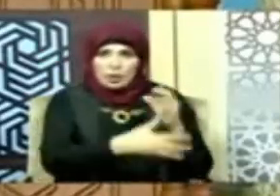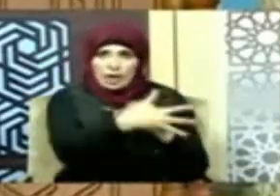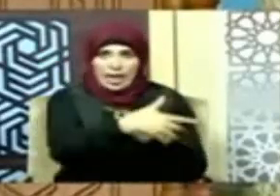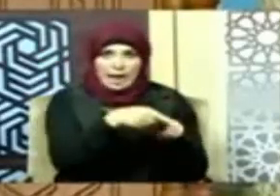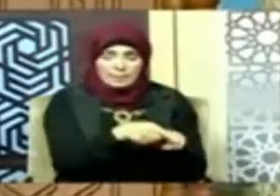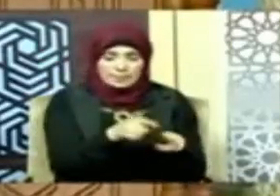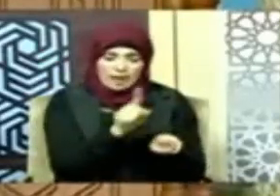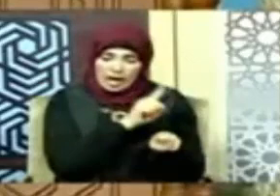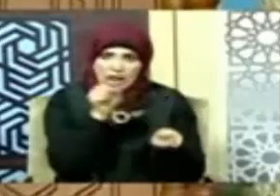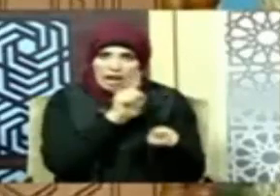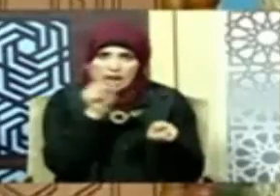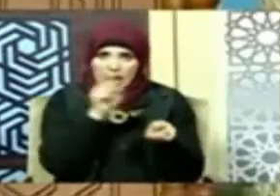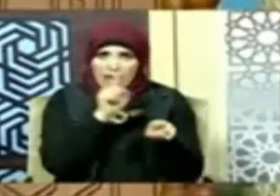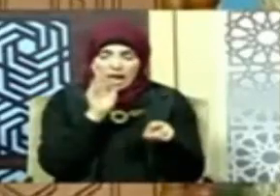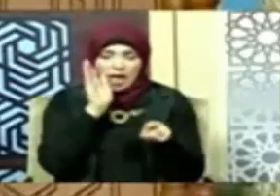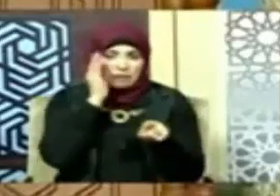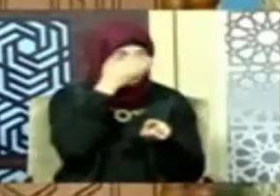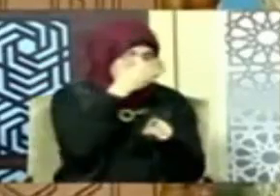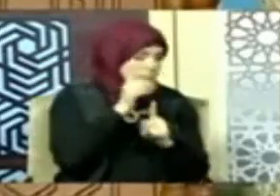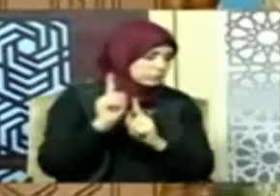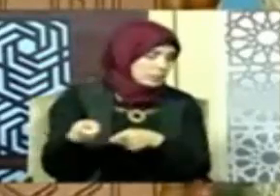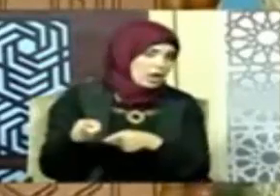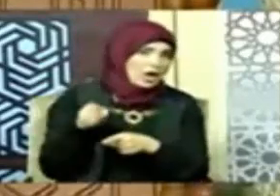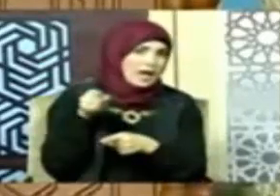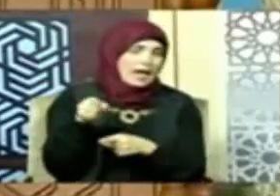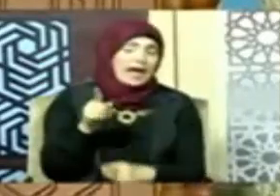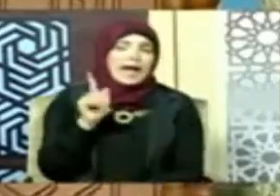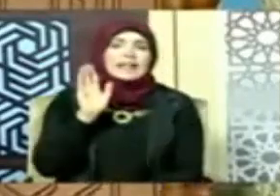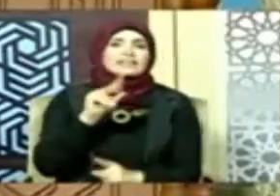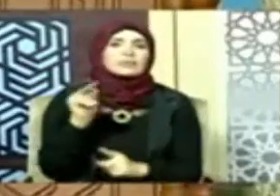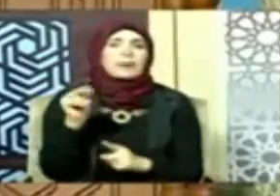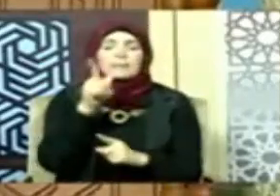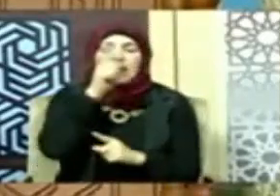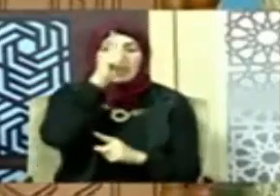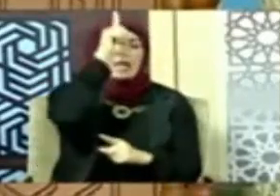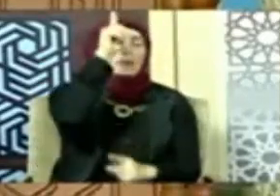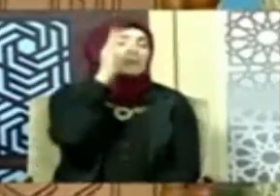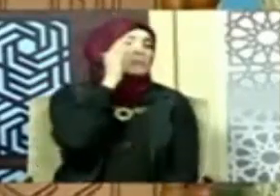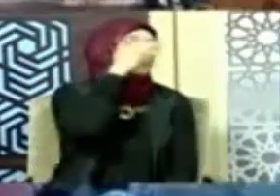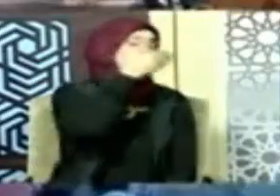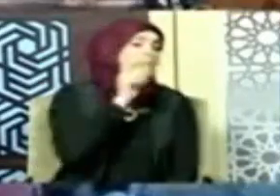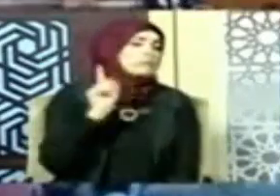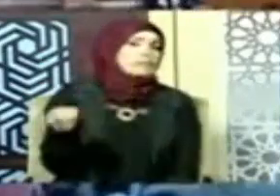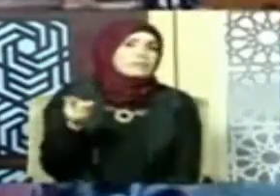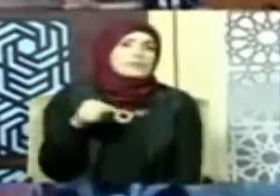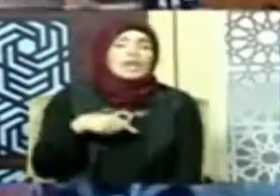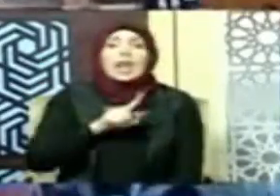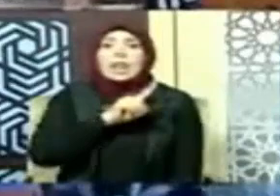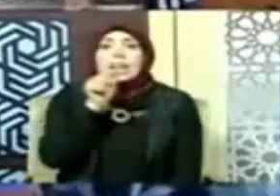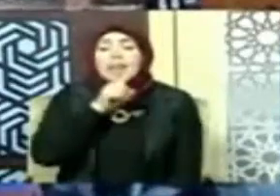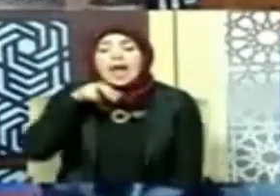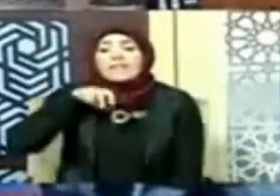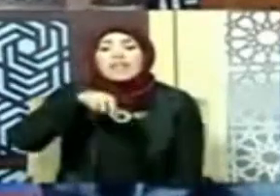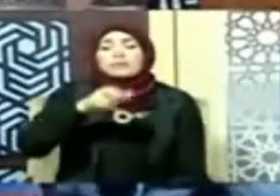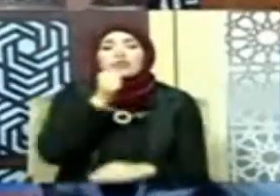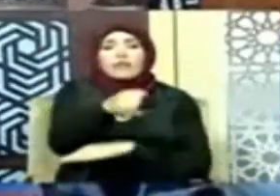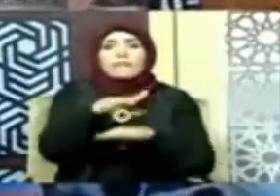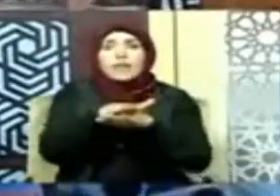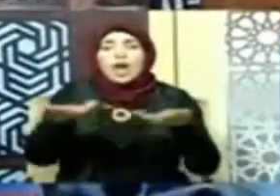ولا تصعر خدك للناس، كناية عن الكبر، ولا تمشي في الأرض